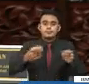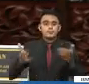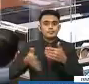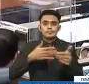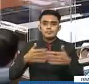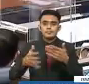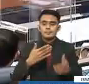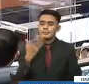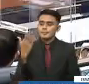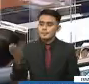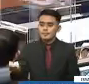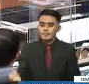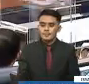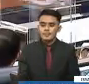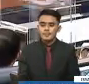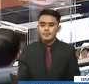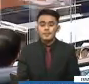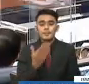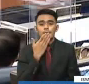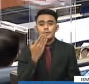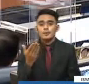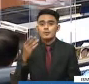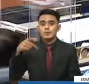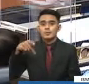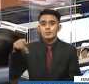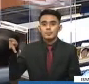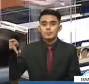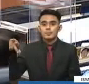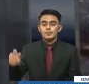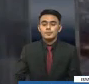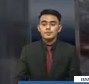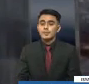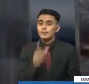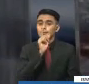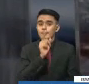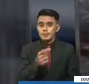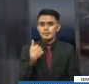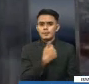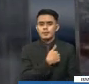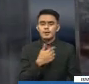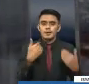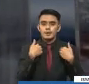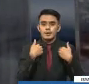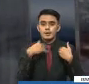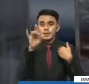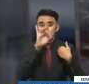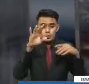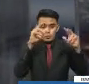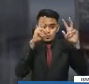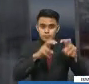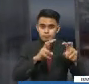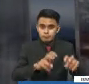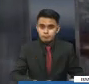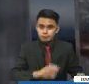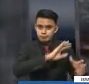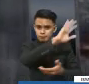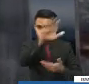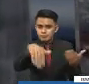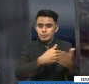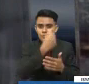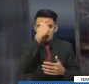hormat. Sekali Mat Tampau, sila Menteri. Terima kasih, Mat Tampau. Sebenarnya kita mempunyai suatu kajian yang komprehensif di